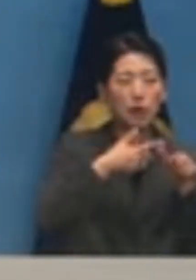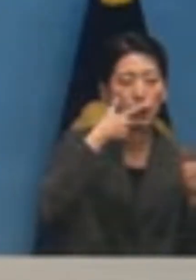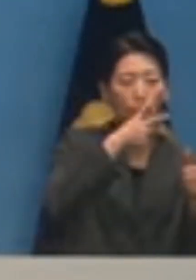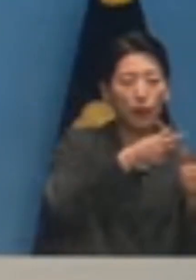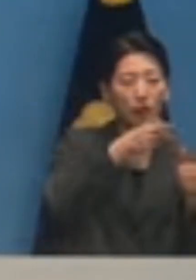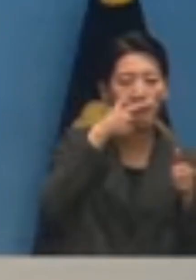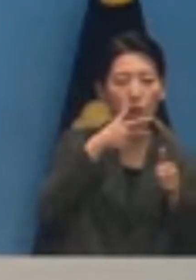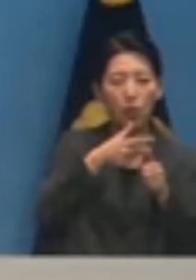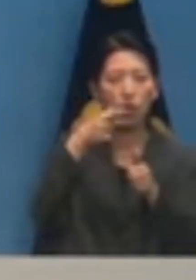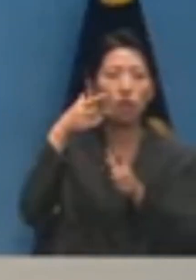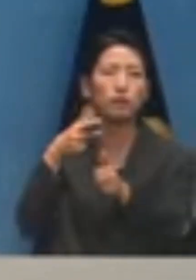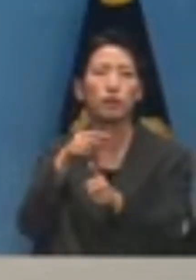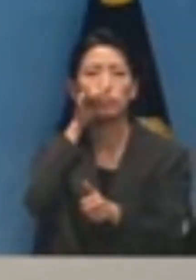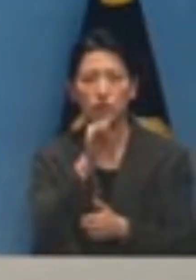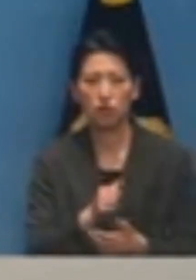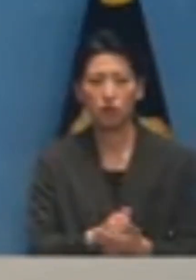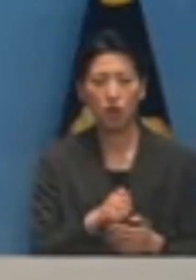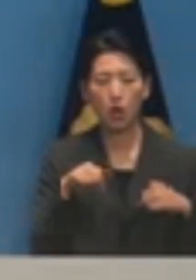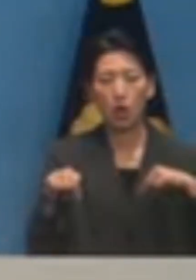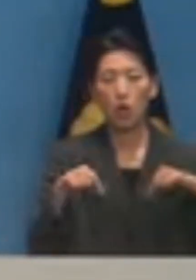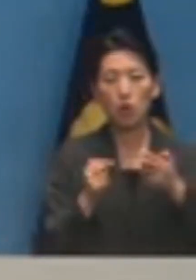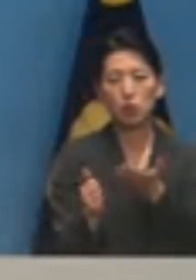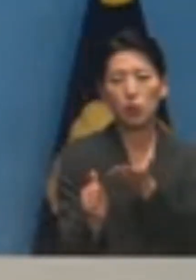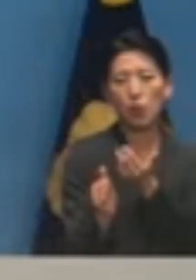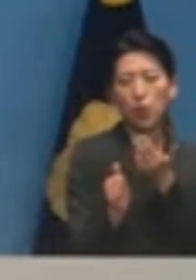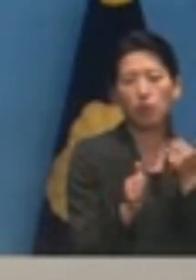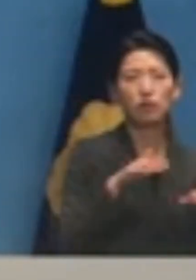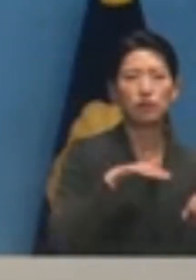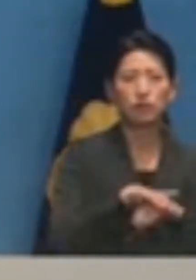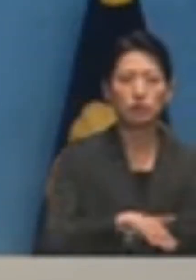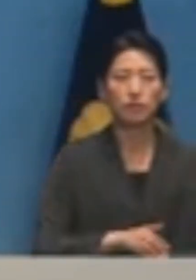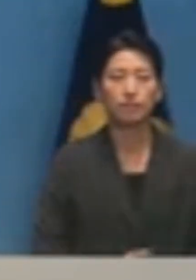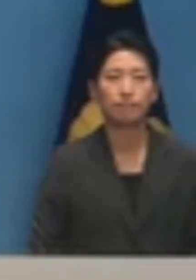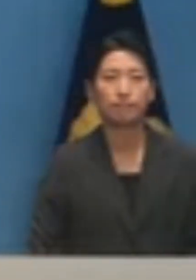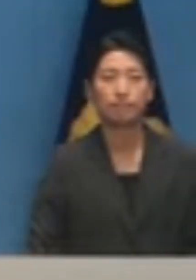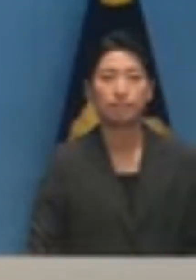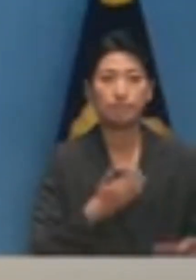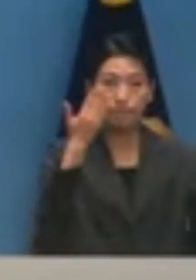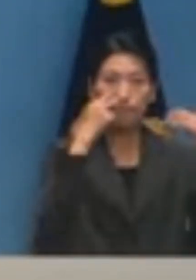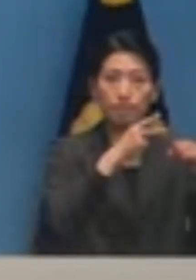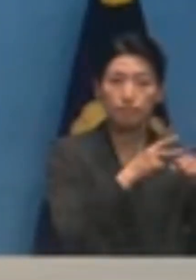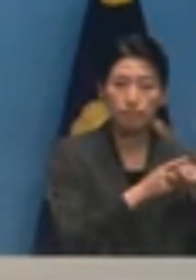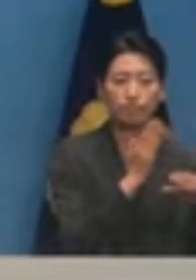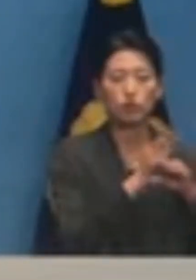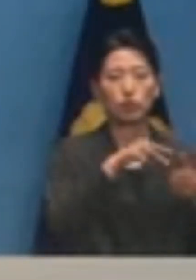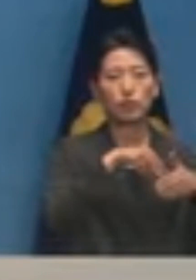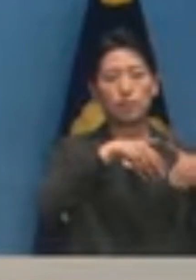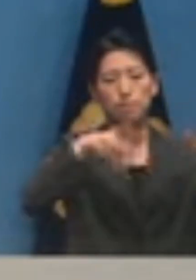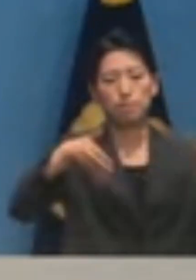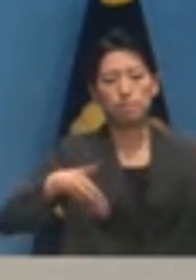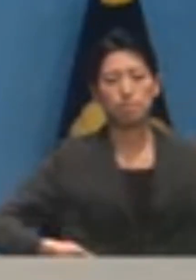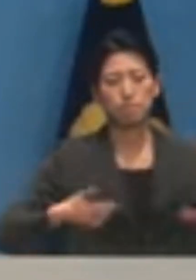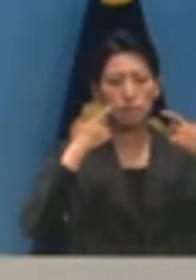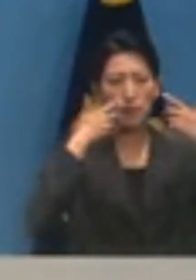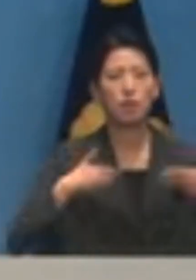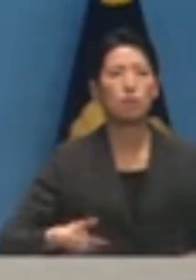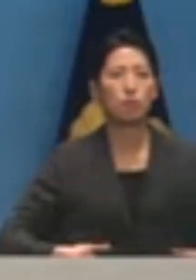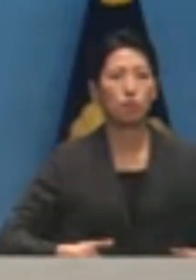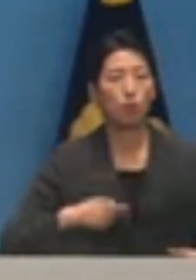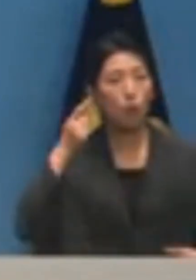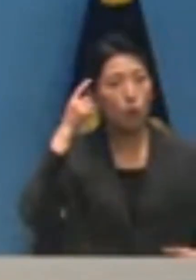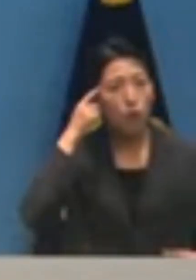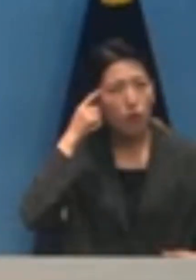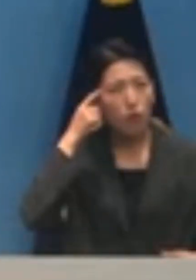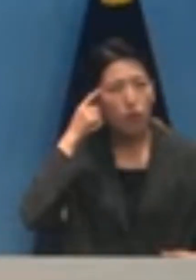자신들의 정치적 도구로 사용하고 있습니다. 교사는 정치 중립을 지켜야 할 의무가 있으며 그 이유는 아이들에게